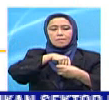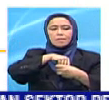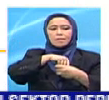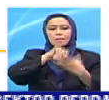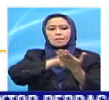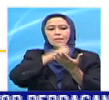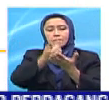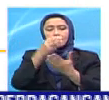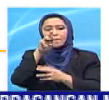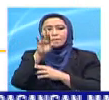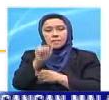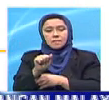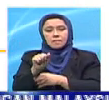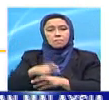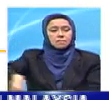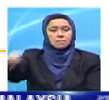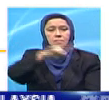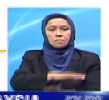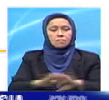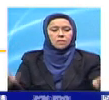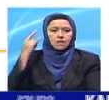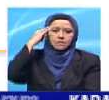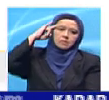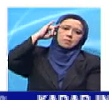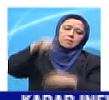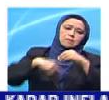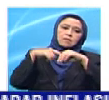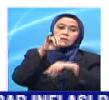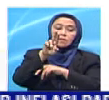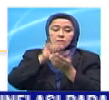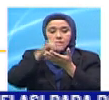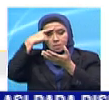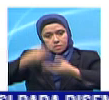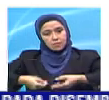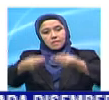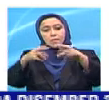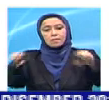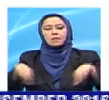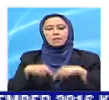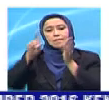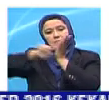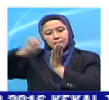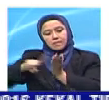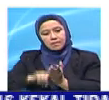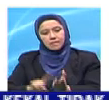orang ramai diminta tidak membuat sebarang spekulasi berhubung isu tersebut bagi memberi ruang siasatan dijalankan